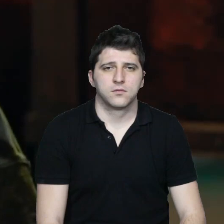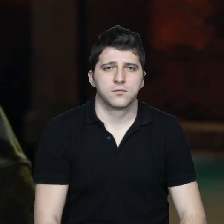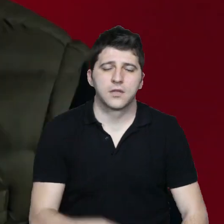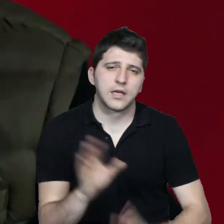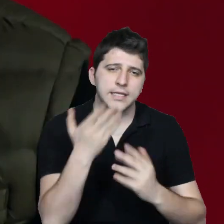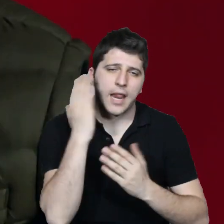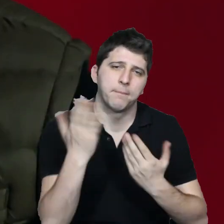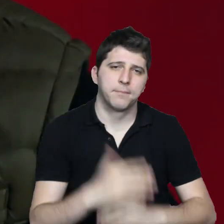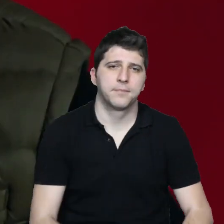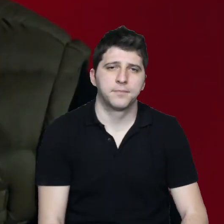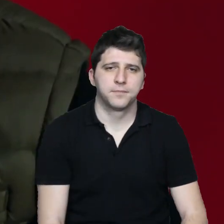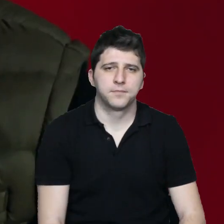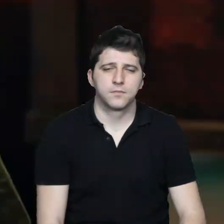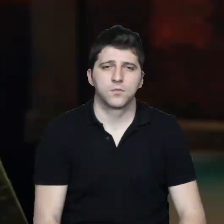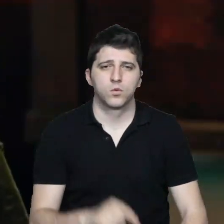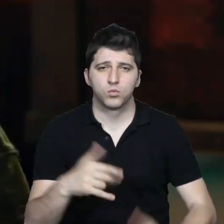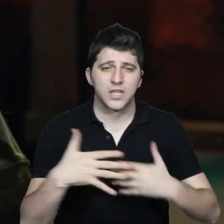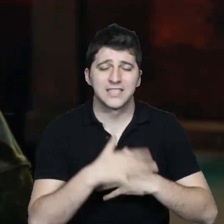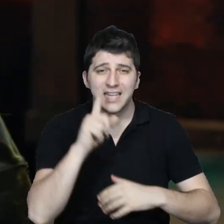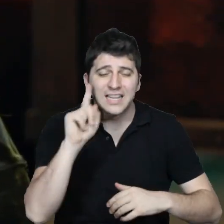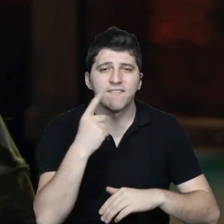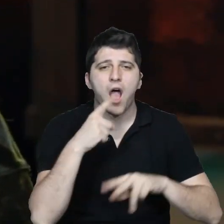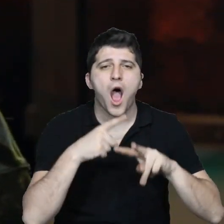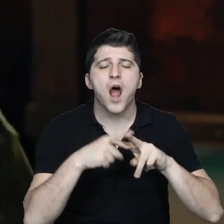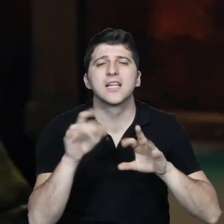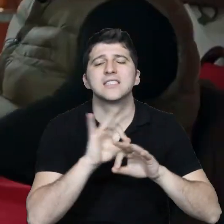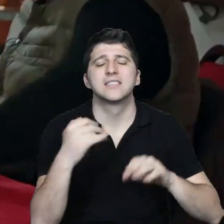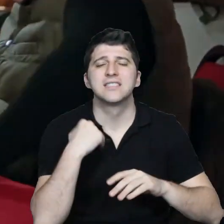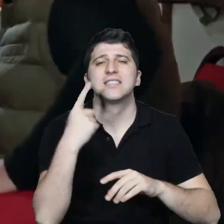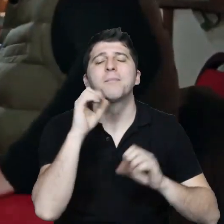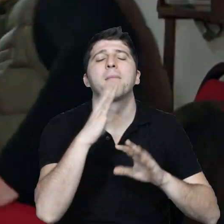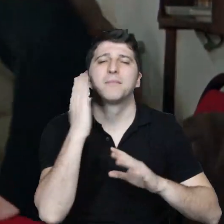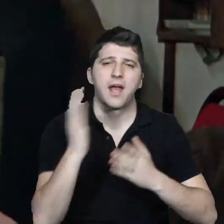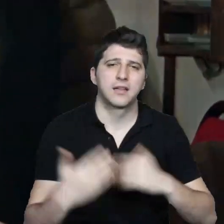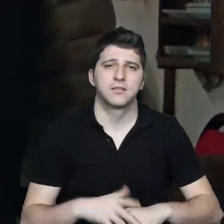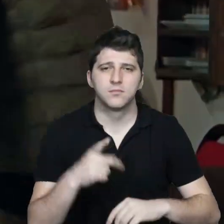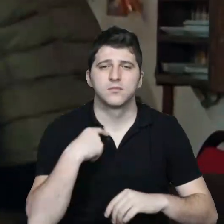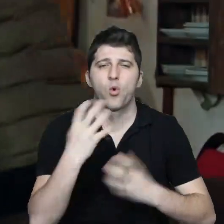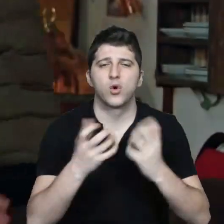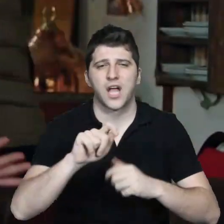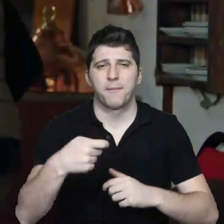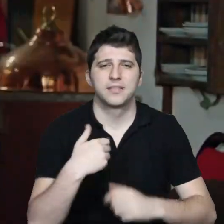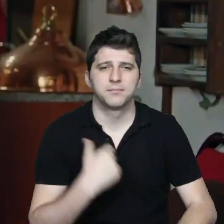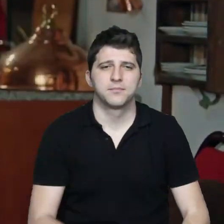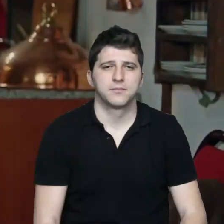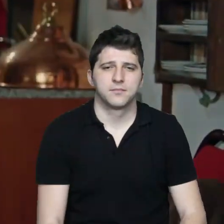Hadi kalk gidelim. Bu gece ilk kez Arda'sız olacaklar. Onları yalnız bırakmayalım hadi. Tamam, şu ocağı kapatayım.